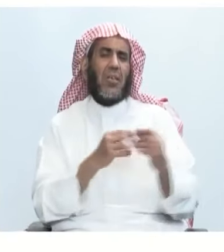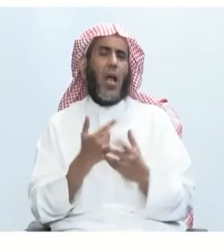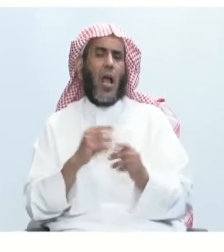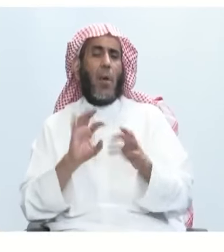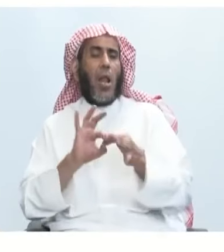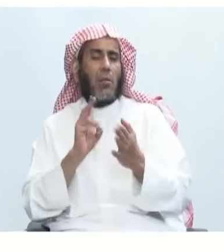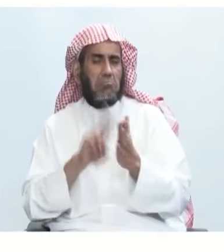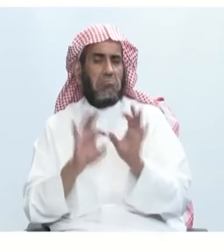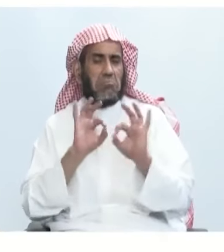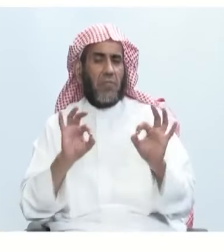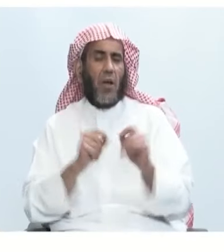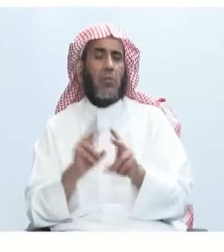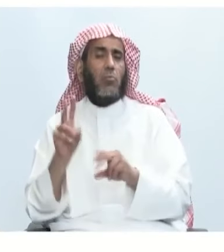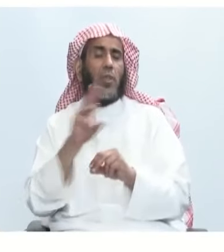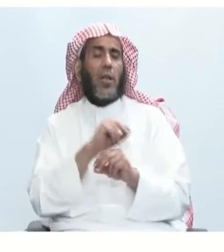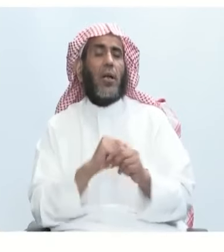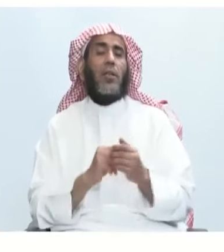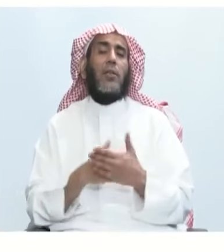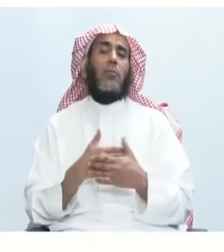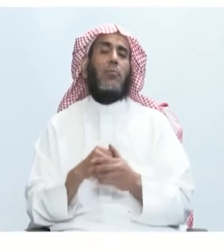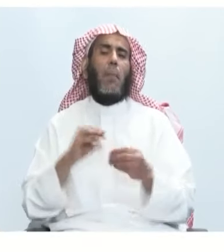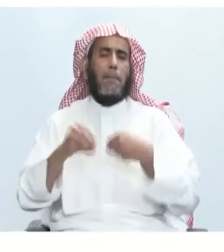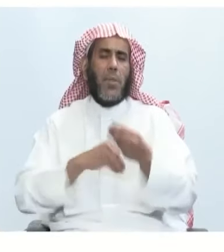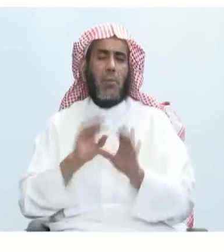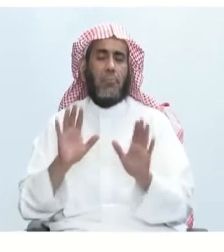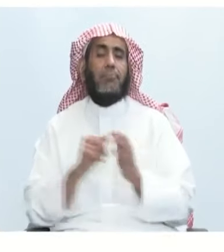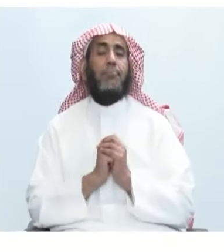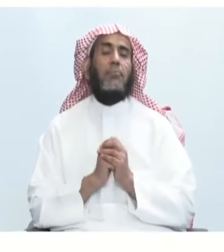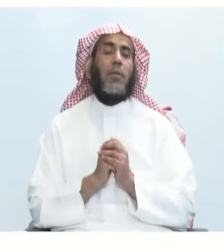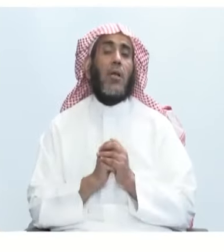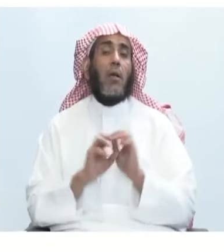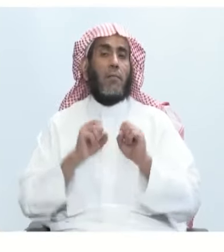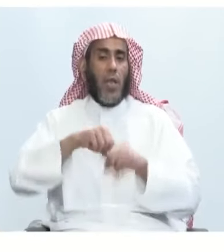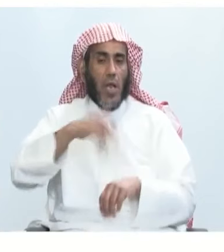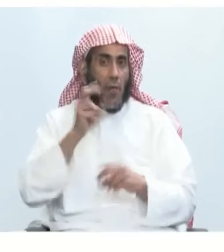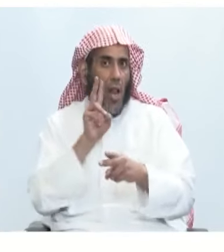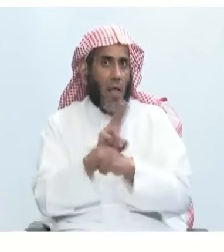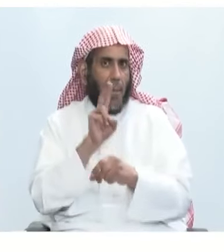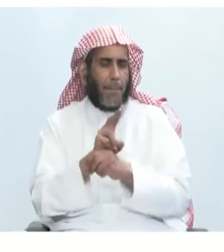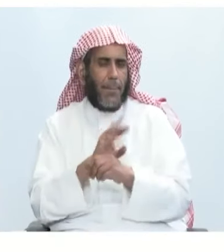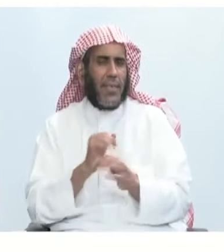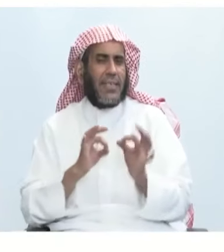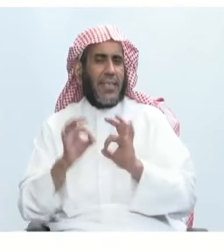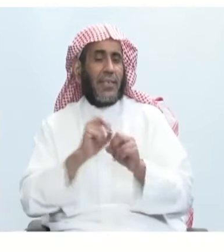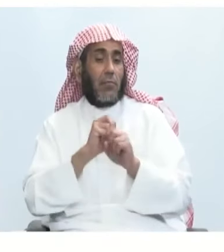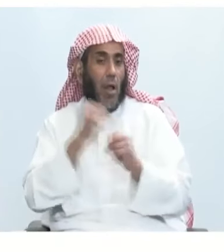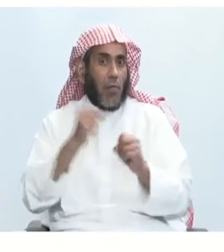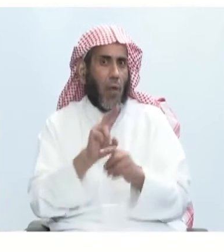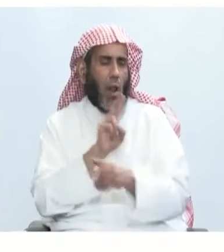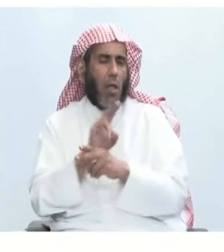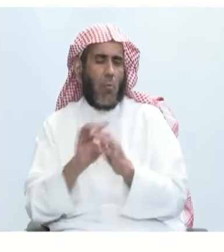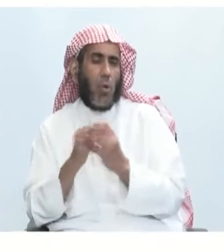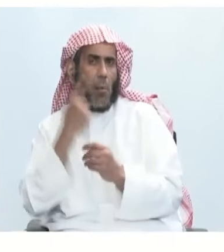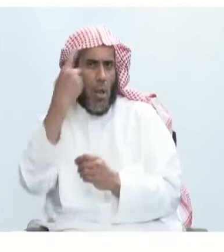تم الاتفاق وانت ستمثل هذا هذه الادوار هنا في كشف الكذب استراتيجيه كشف الكذب والخداع